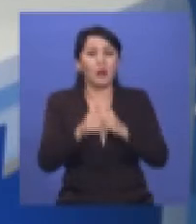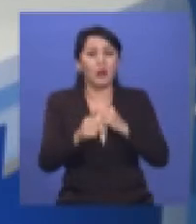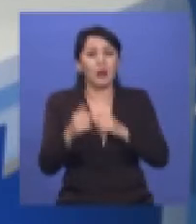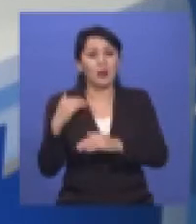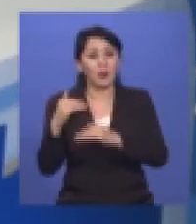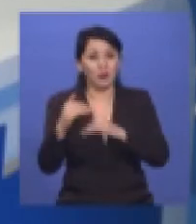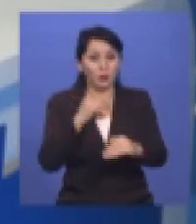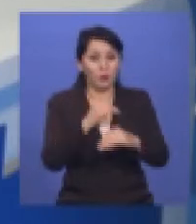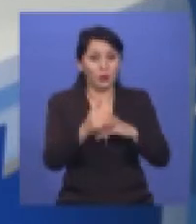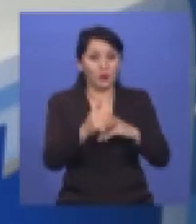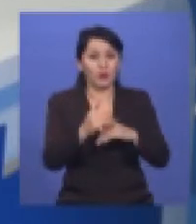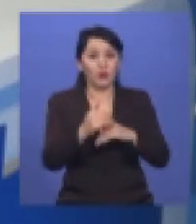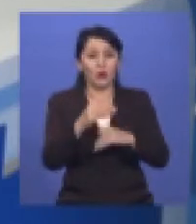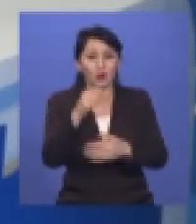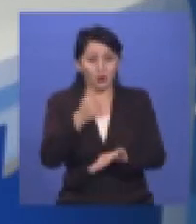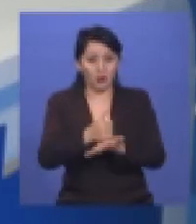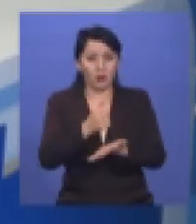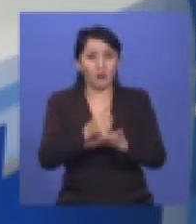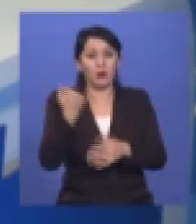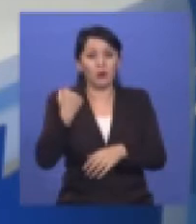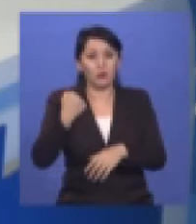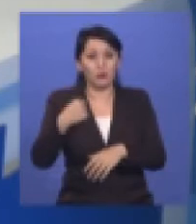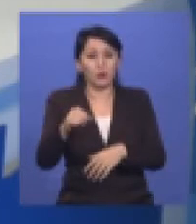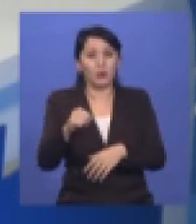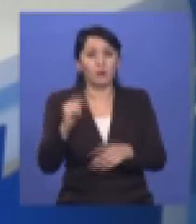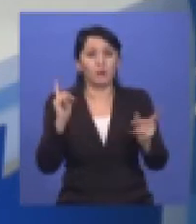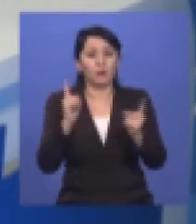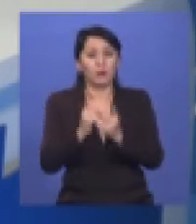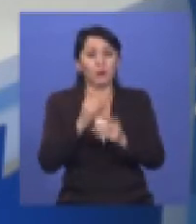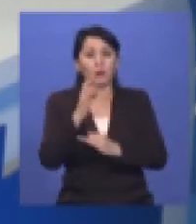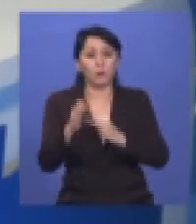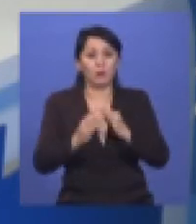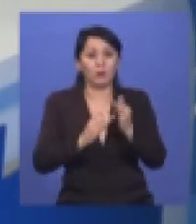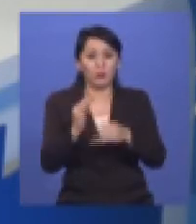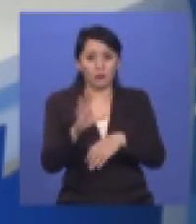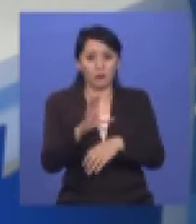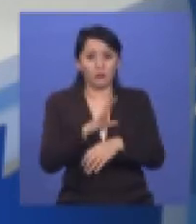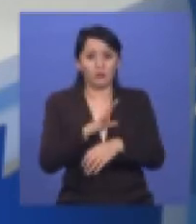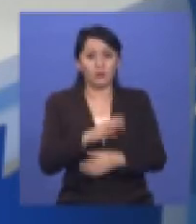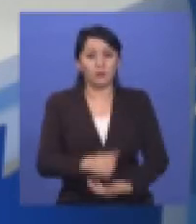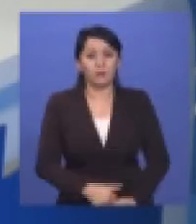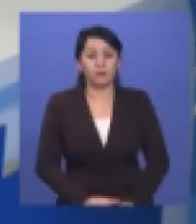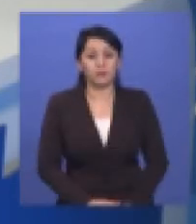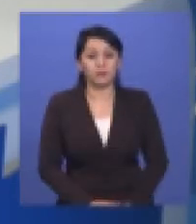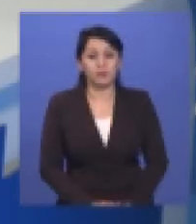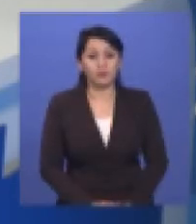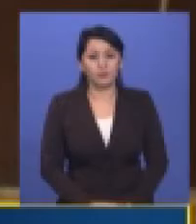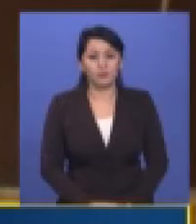қатысушылары әр сахналық нөмірлері үшін гран-при ұтып алды. Жүлдегерлермен біздің арнаның түсірілім тобы кездесті.